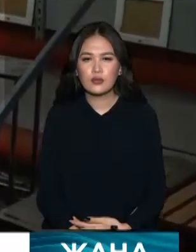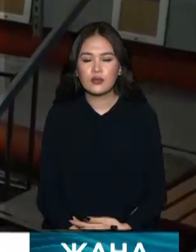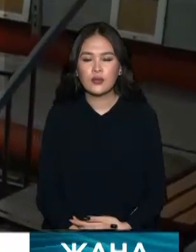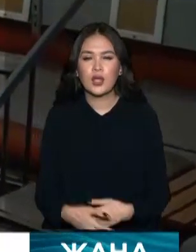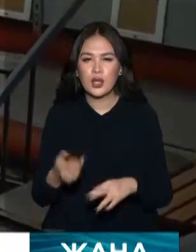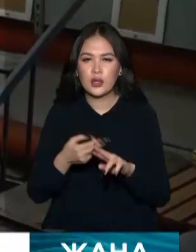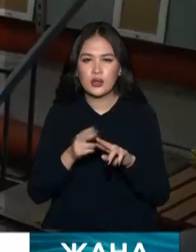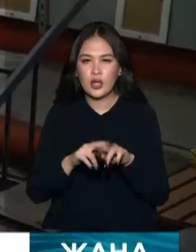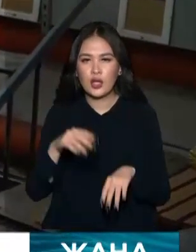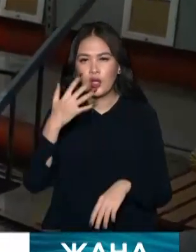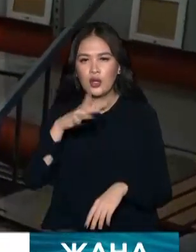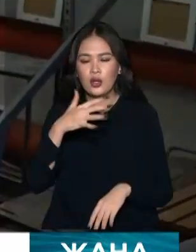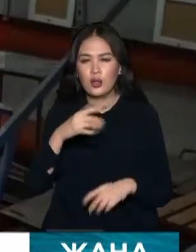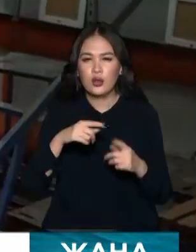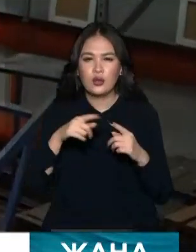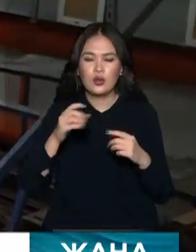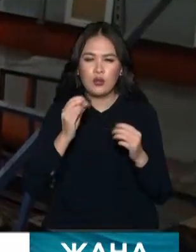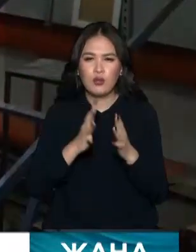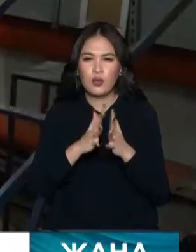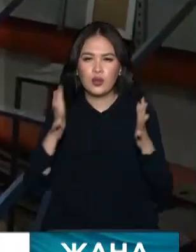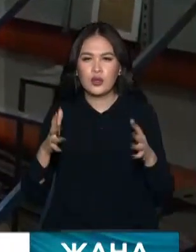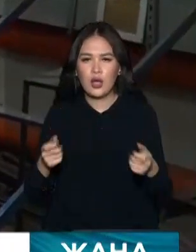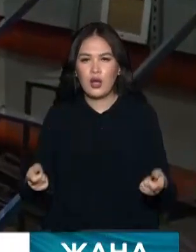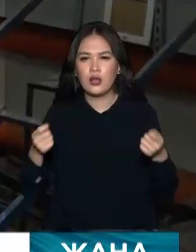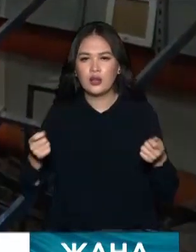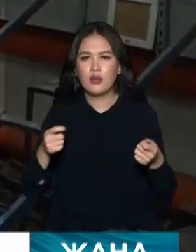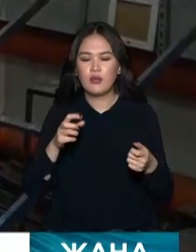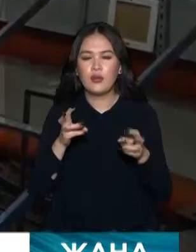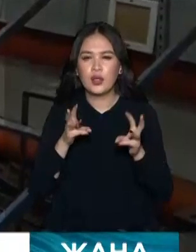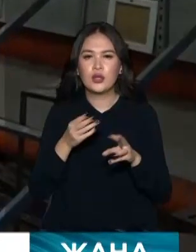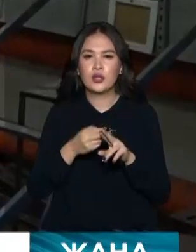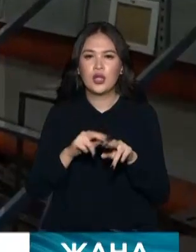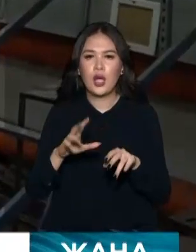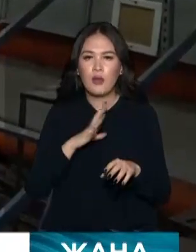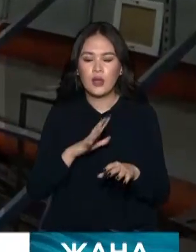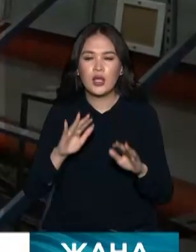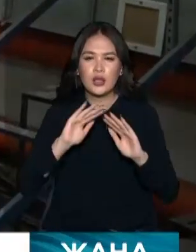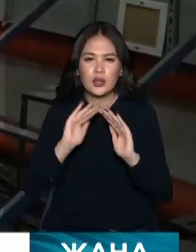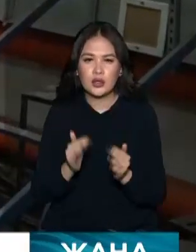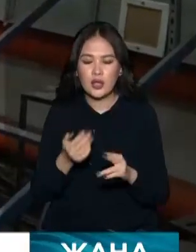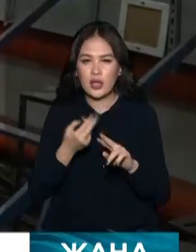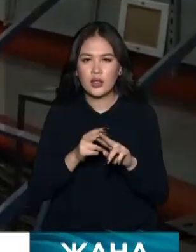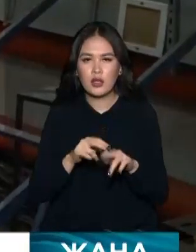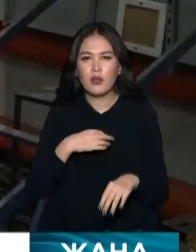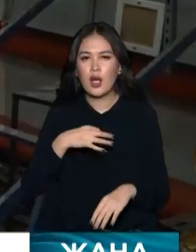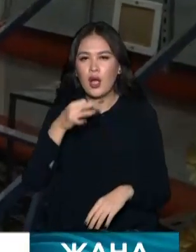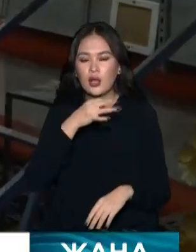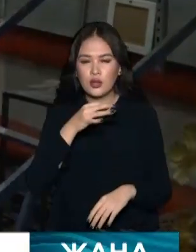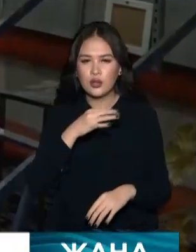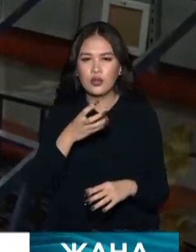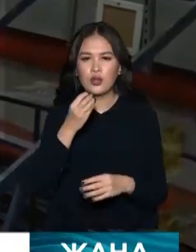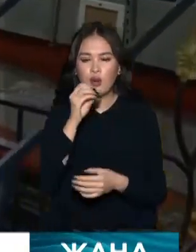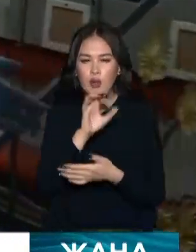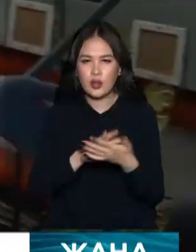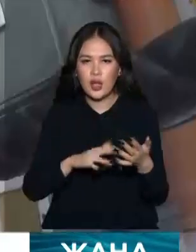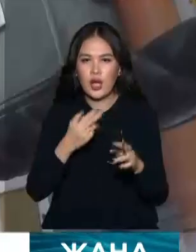Бұл диаметр 50 не, одан да жоғары қазандарға арналған пештер. Мұнда тұрғаны кішкентайлары. Мен бұларды әлі жасап жатырмын.